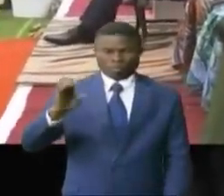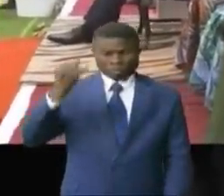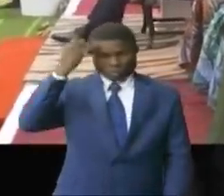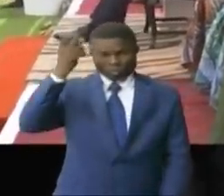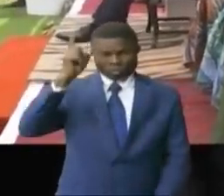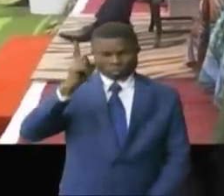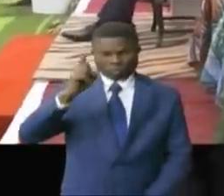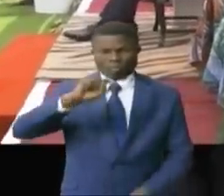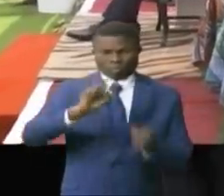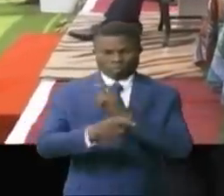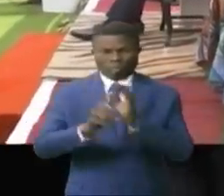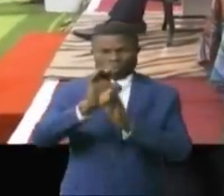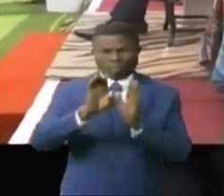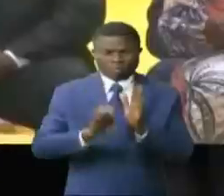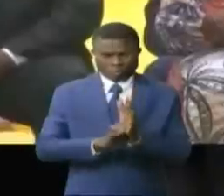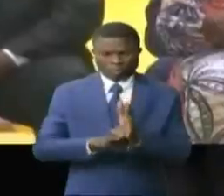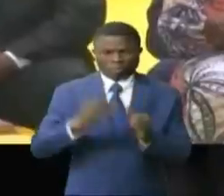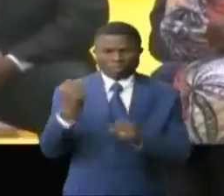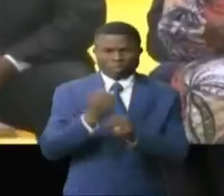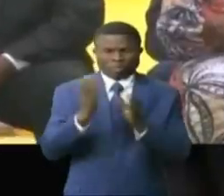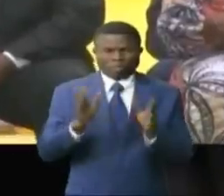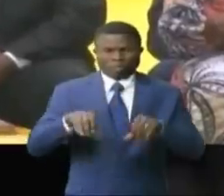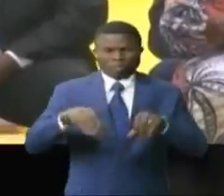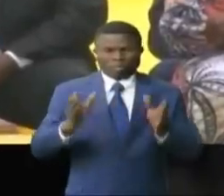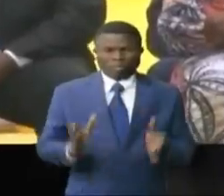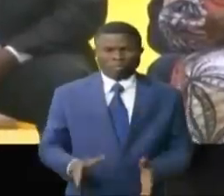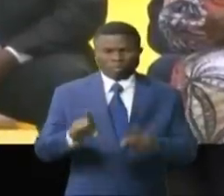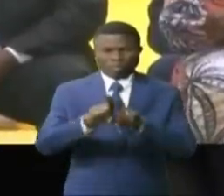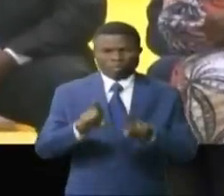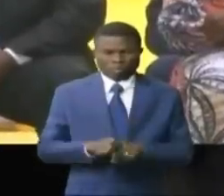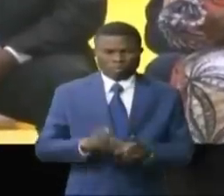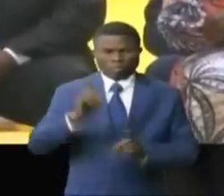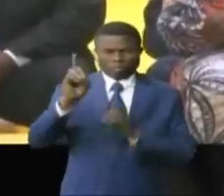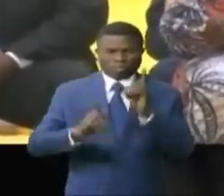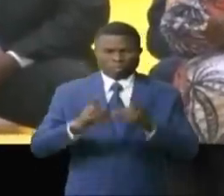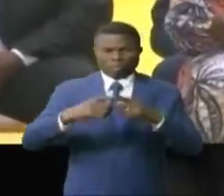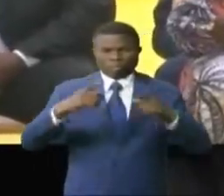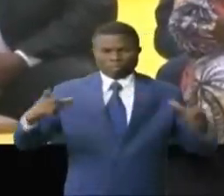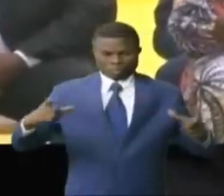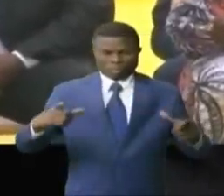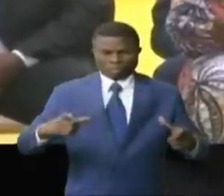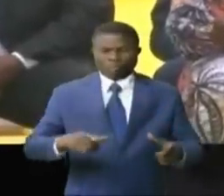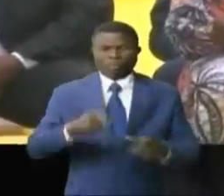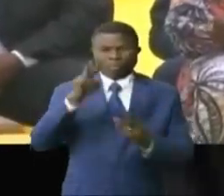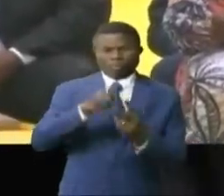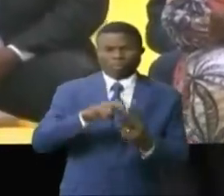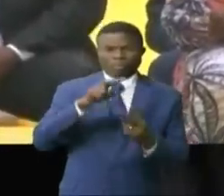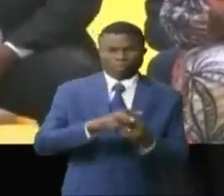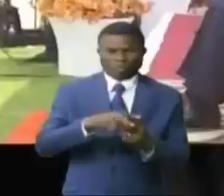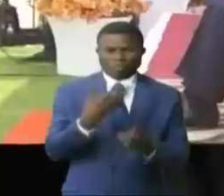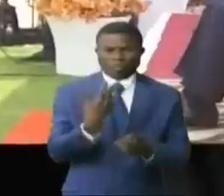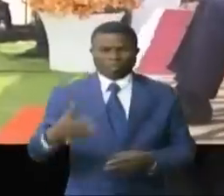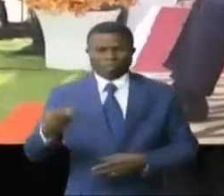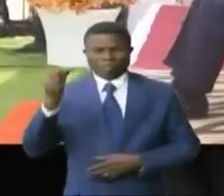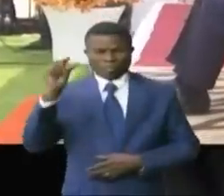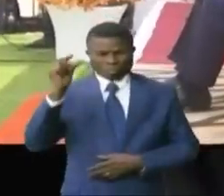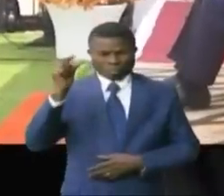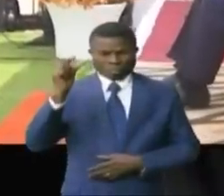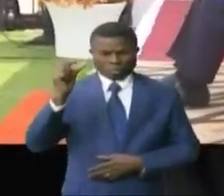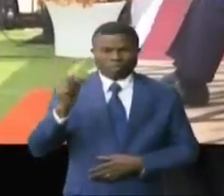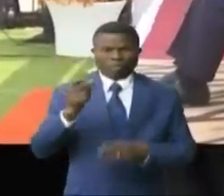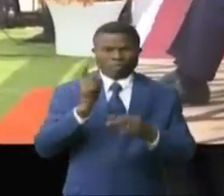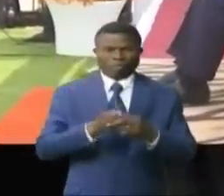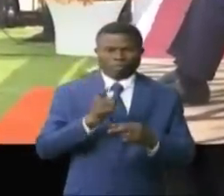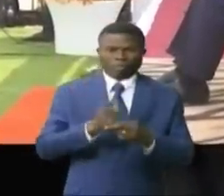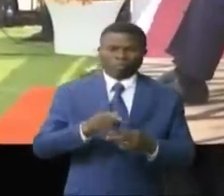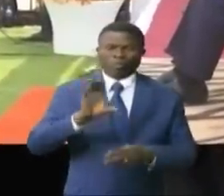des conditions de l'exploitant minier artisanal et le dimensionnement de la chaîne d'approvisionnement de la filière du cuivre et